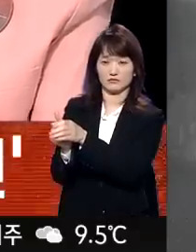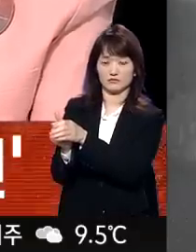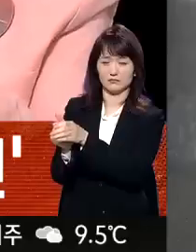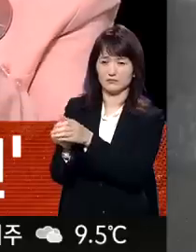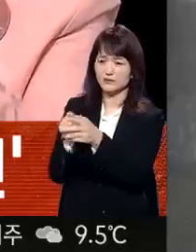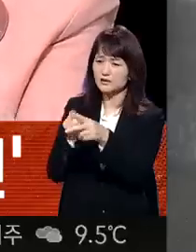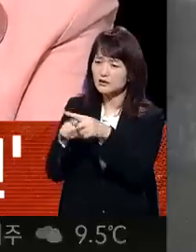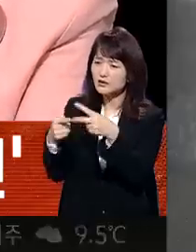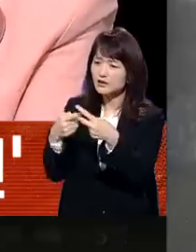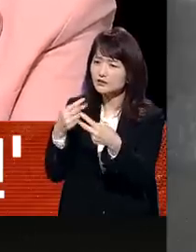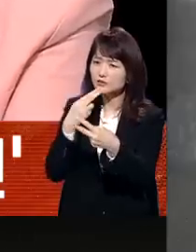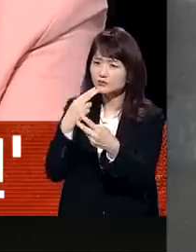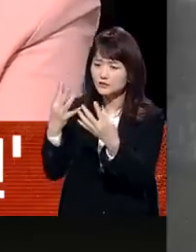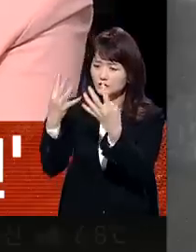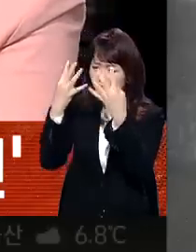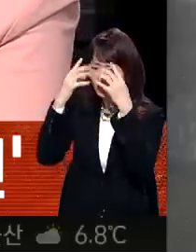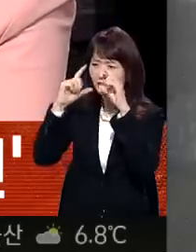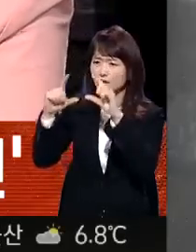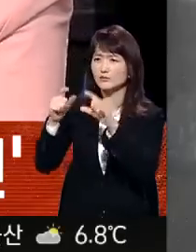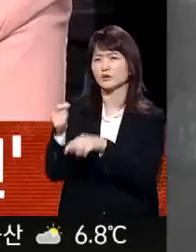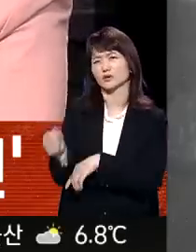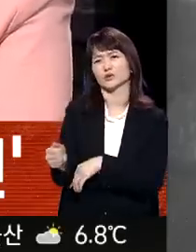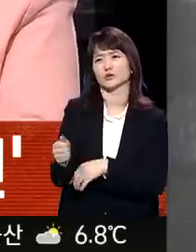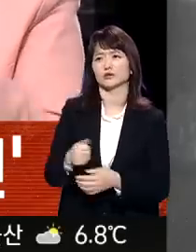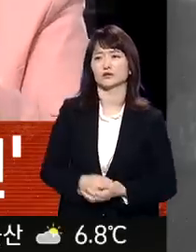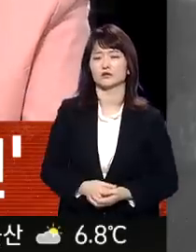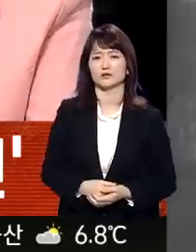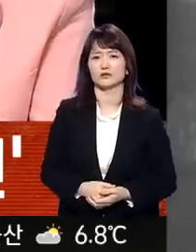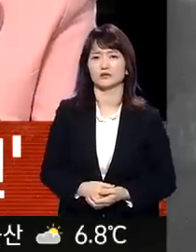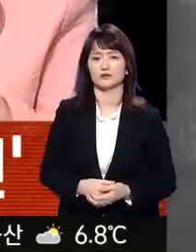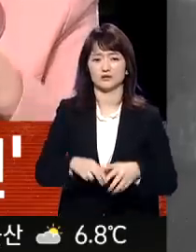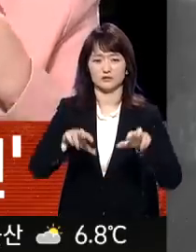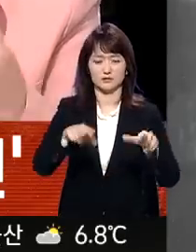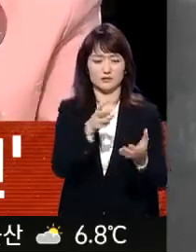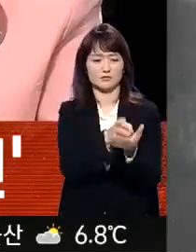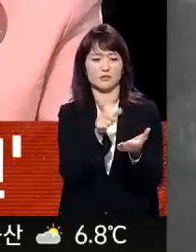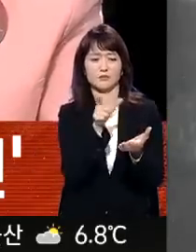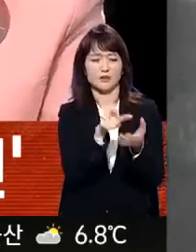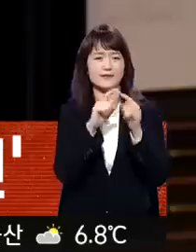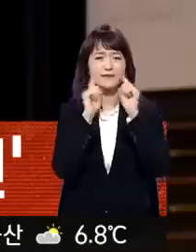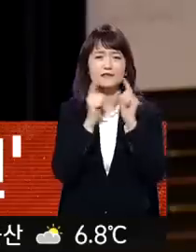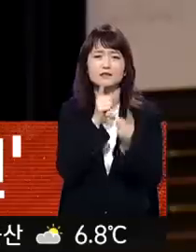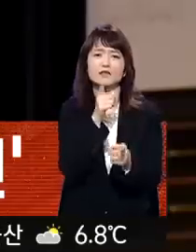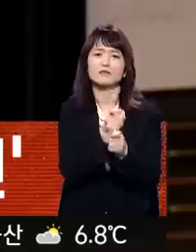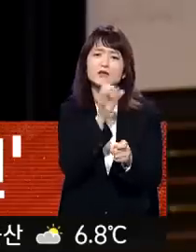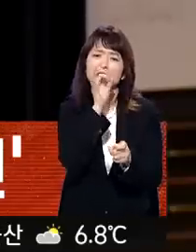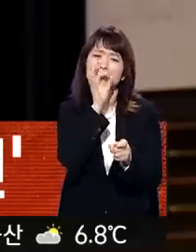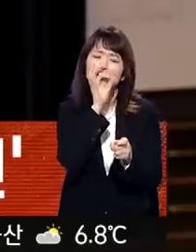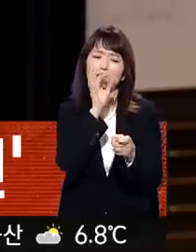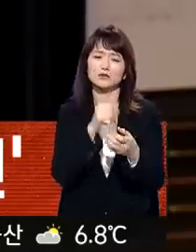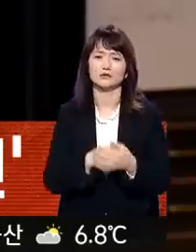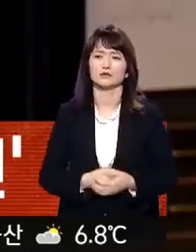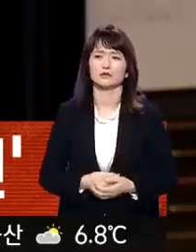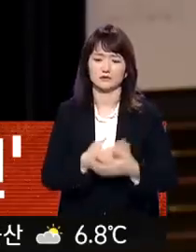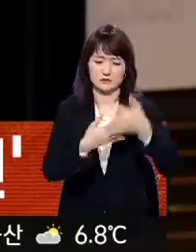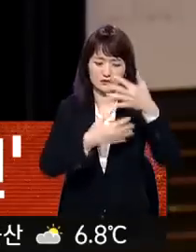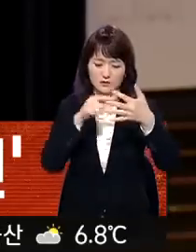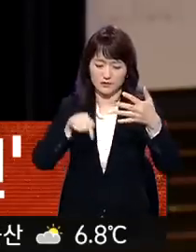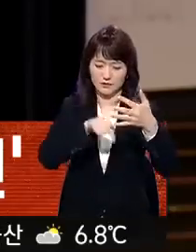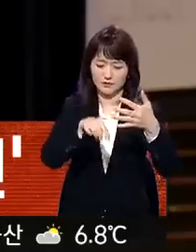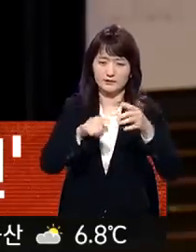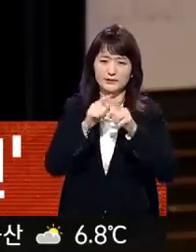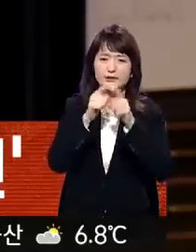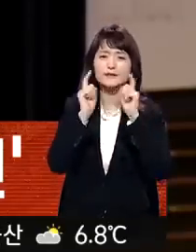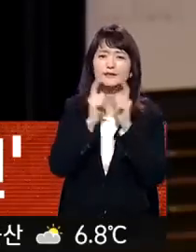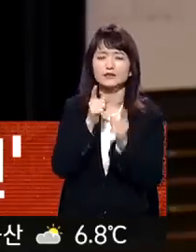형량이 떨어진다 이게. 자, 우리 현행법상 사적 복수는 불가능합니다. 사적 복수라면 그만큼 또 범죄가 되는데 영화도 많아요. 사적 복수를 다뤘던 영화들